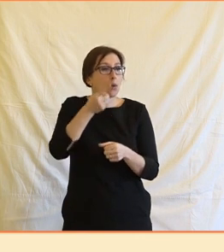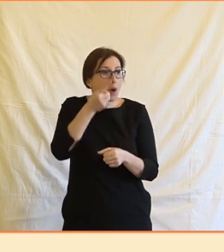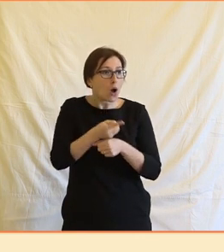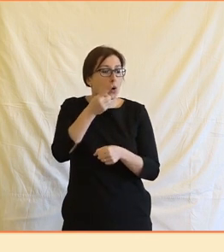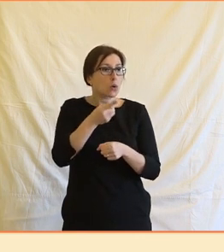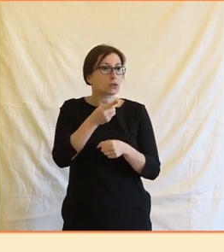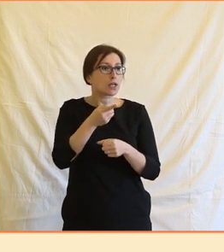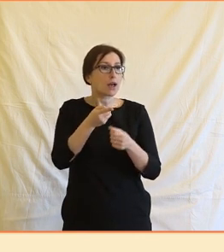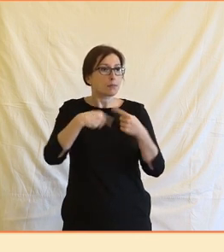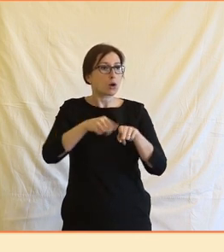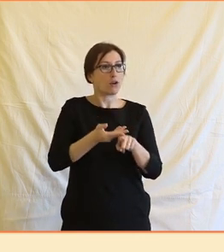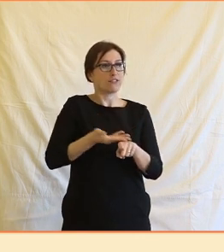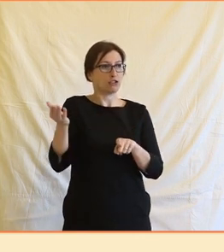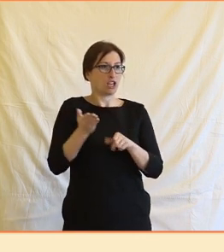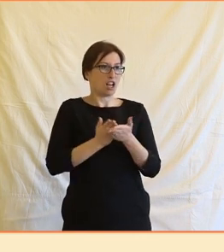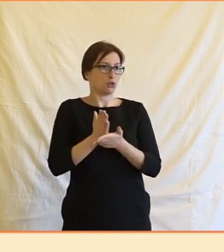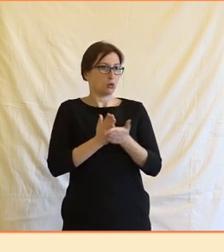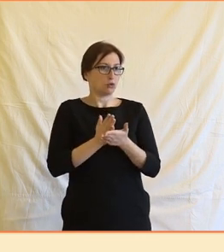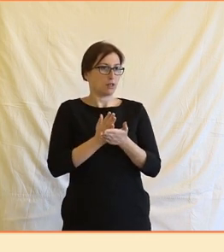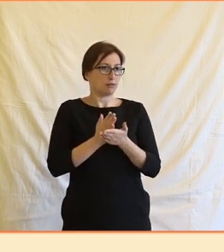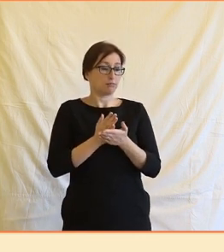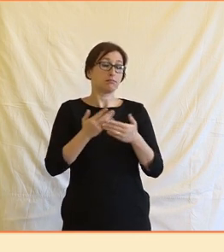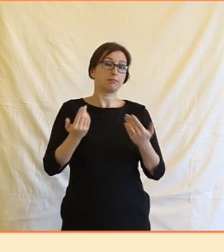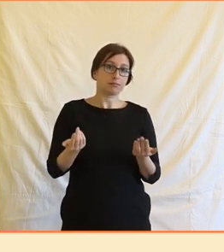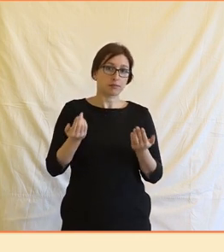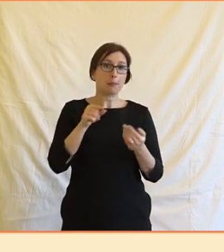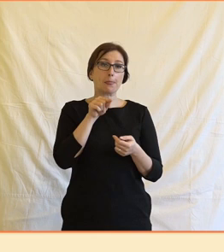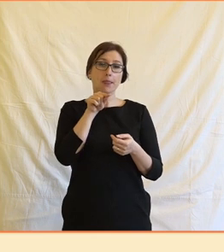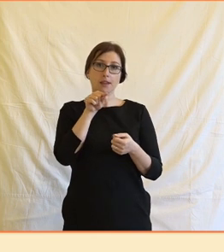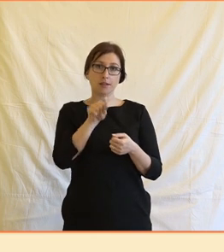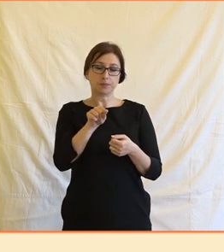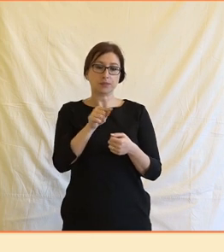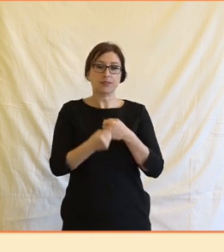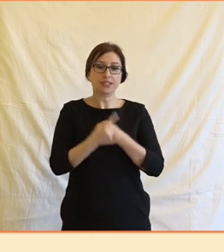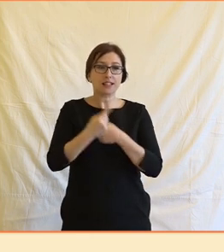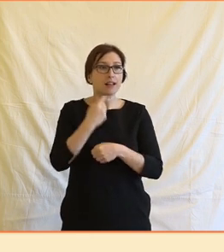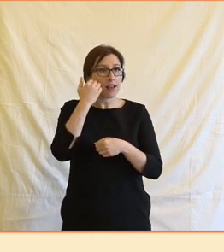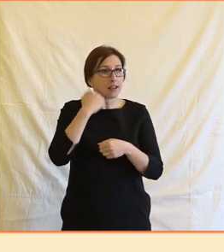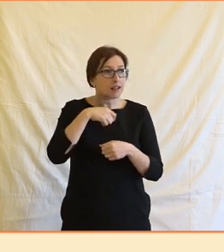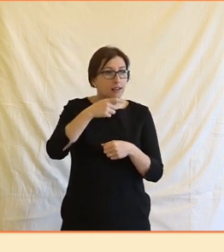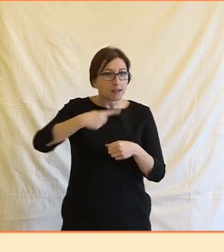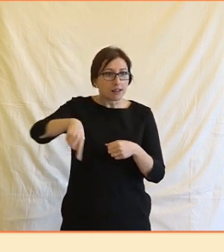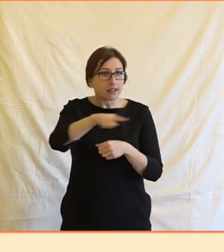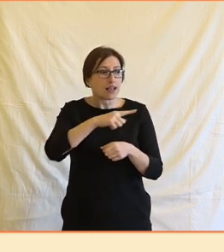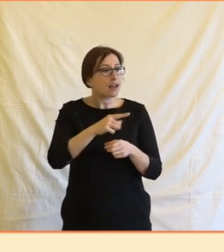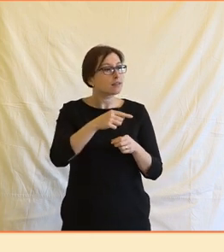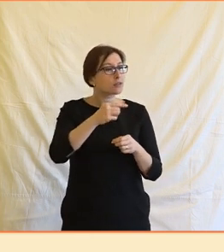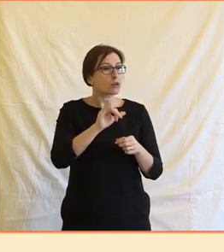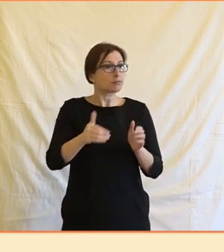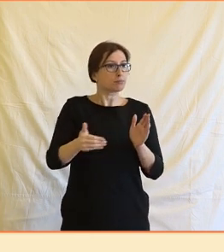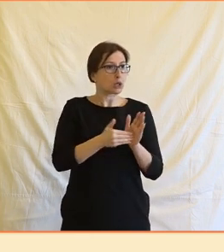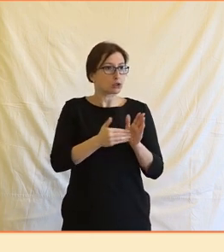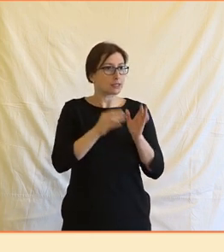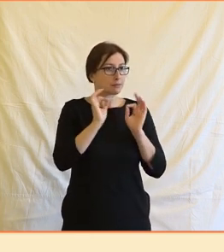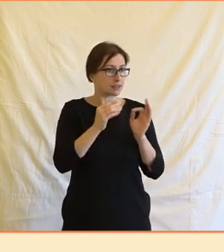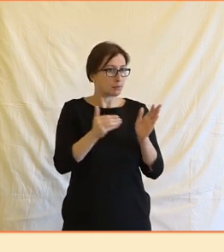pouze veřejných služeb. Nakolik vlastně naše občany se speciálními potřebami vnímáme jenom